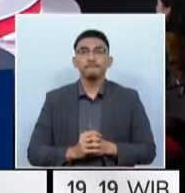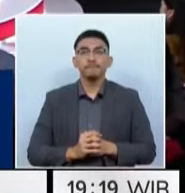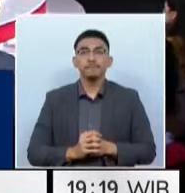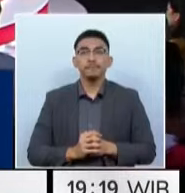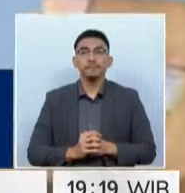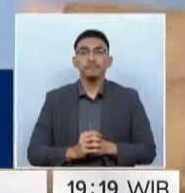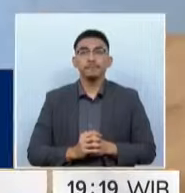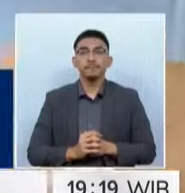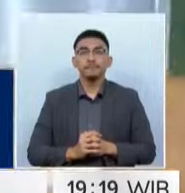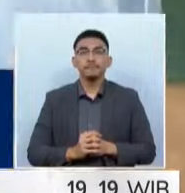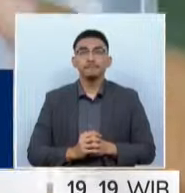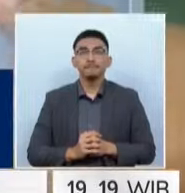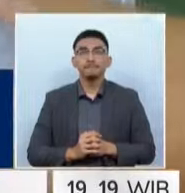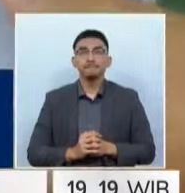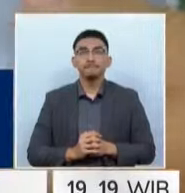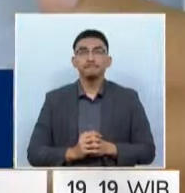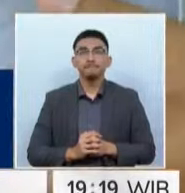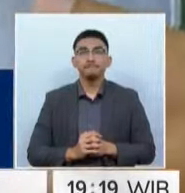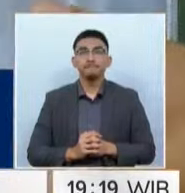panggung